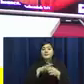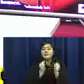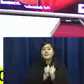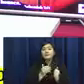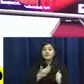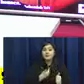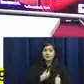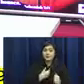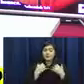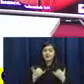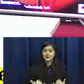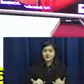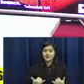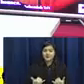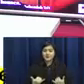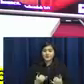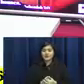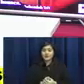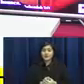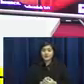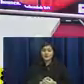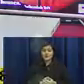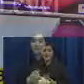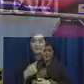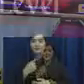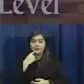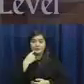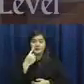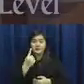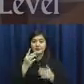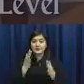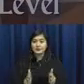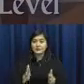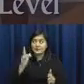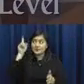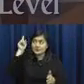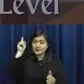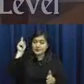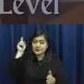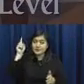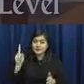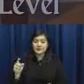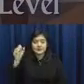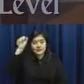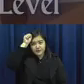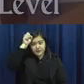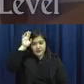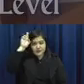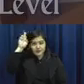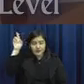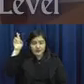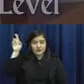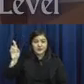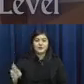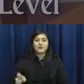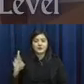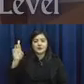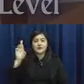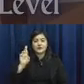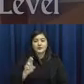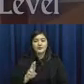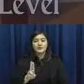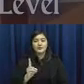mga co-host Ambassador Hill. Walang iba kundi si Sir Rudy. Magandang tanghali sa iyo, Sir Rudy. Amen, amen. Magandang tanghali, Sir Jow,